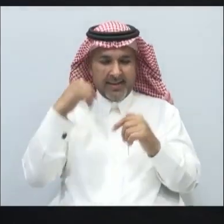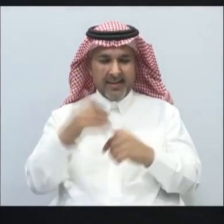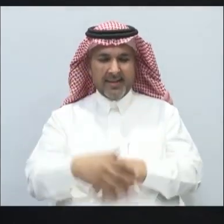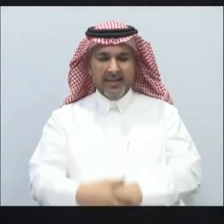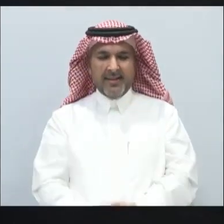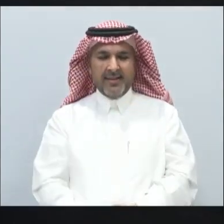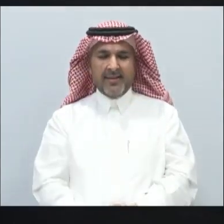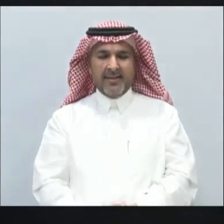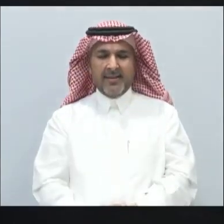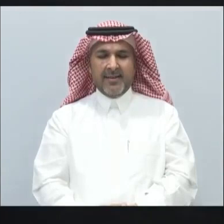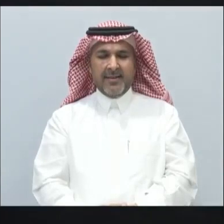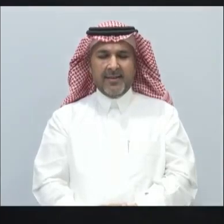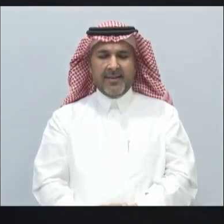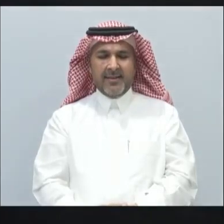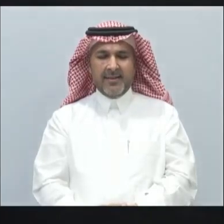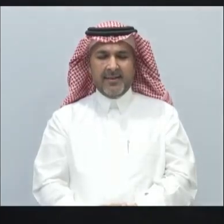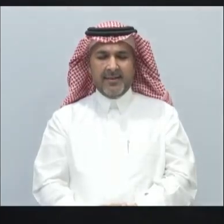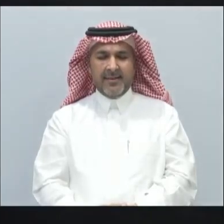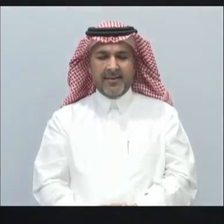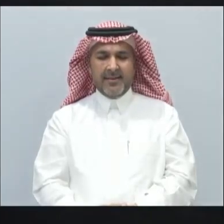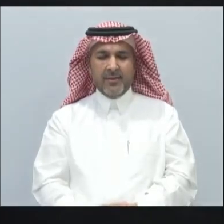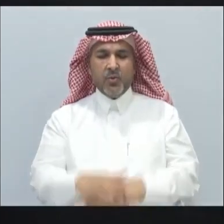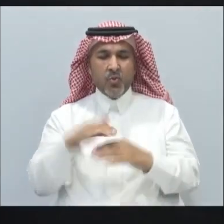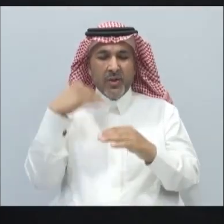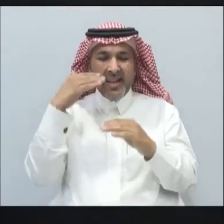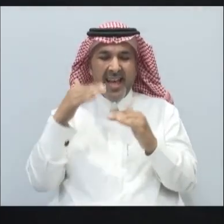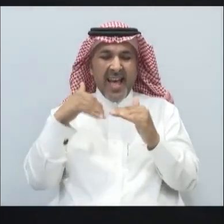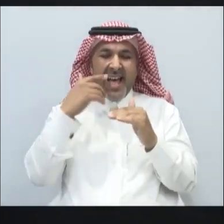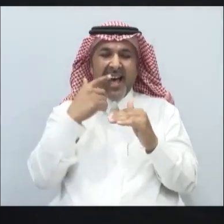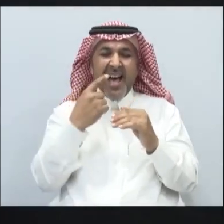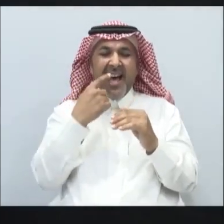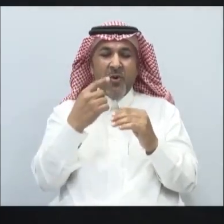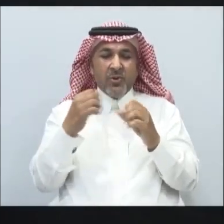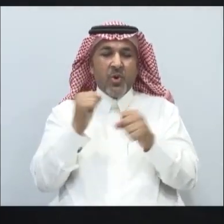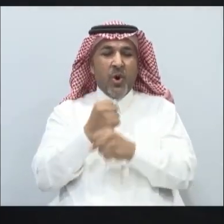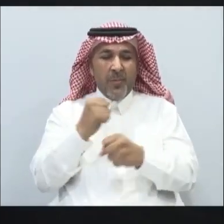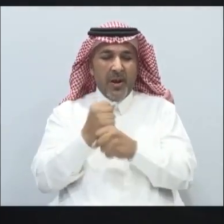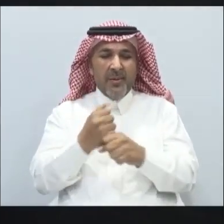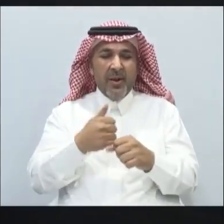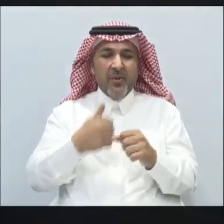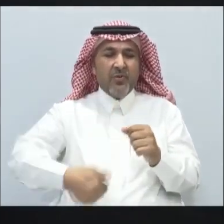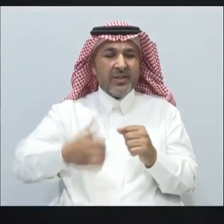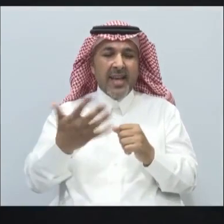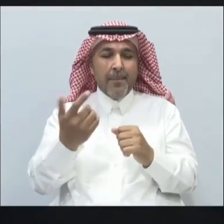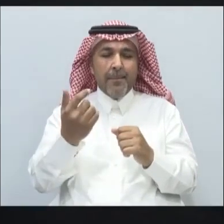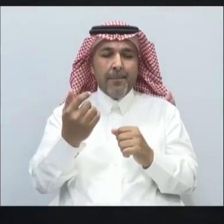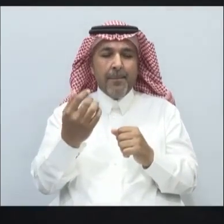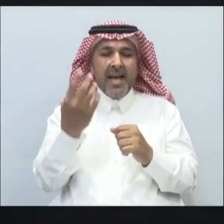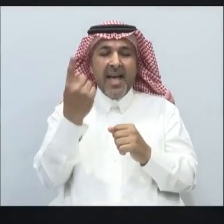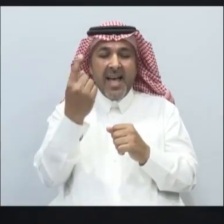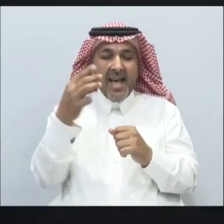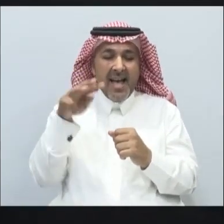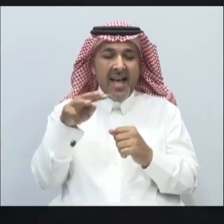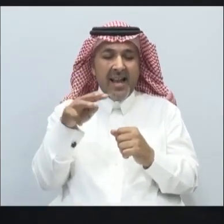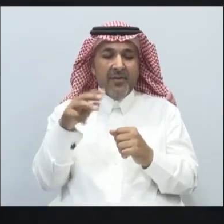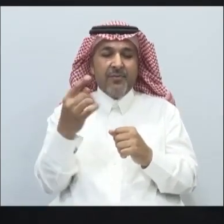عليها بنسق 10% كل سنه لكن لاني قاعد ادخل الربح مع الارباح فبالتالي هذا يصير نسميه ربح ايش مركب اي ان